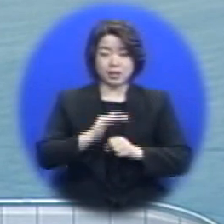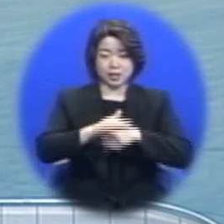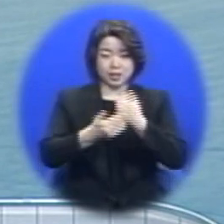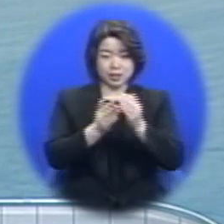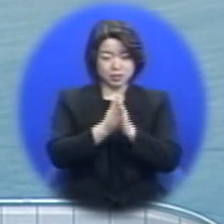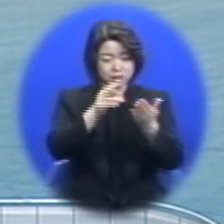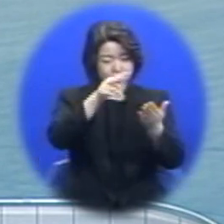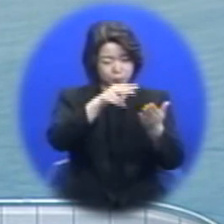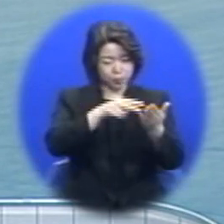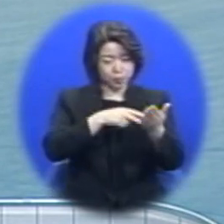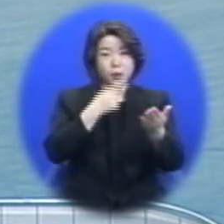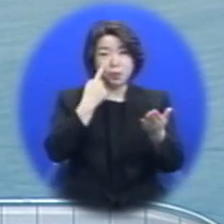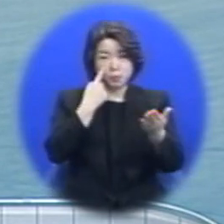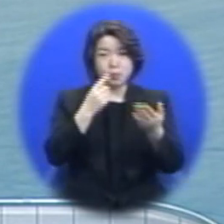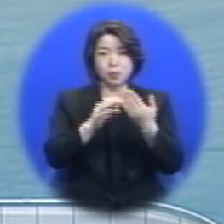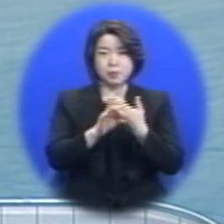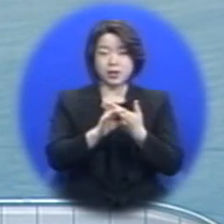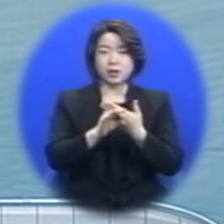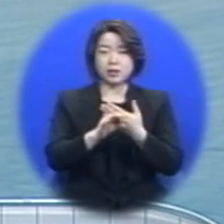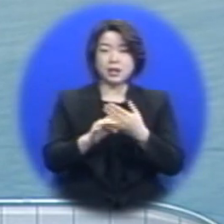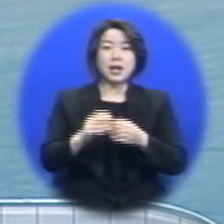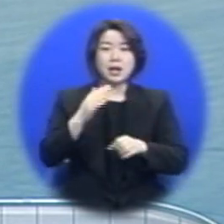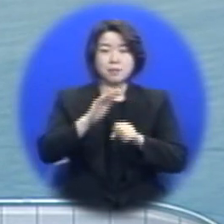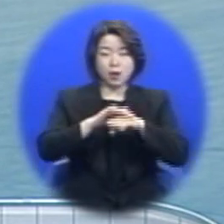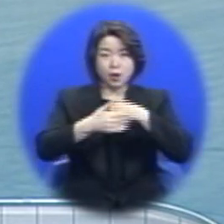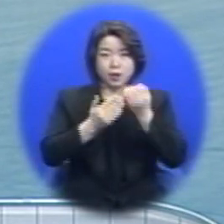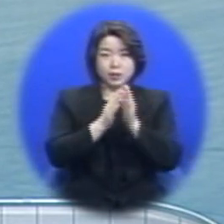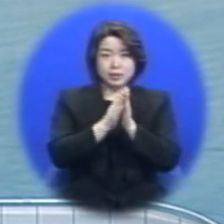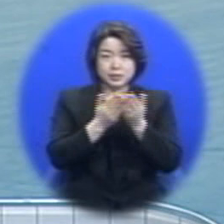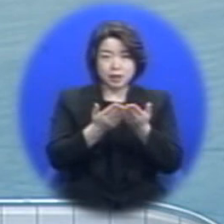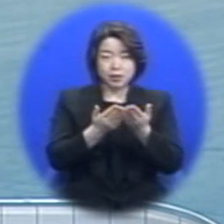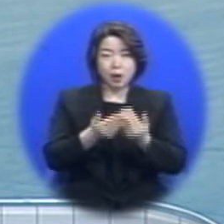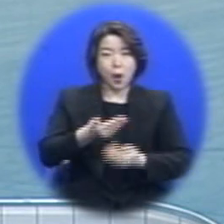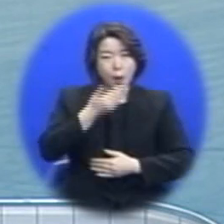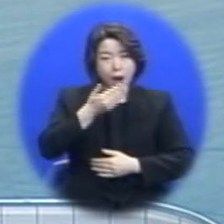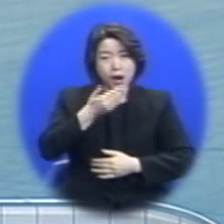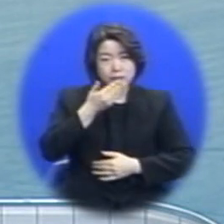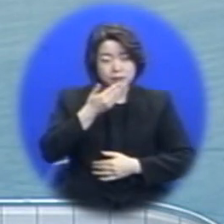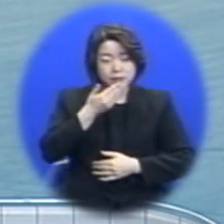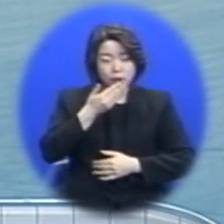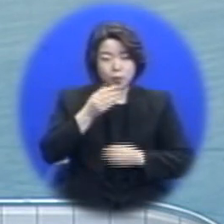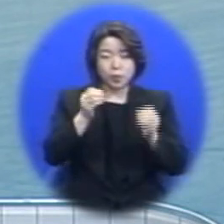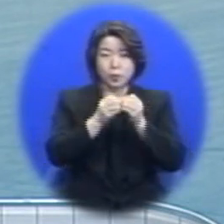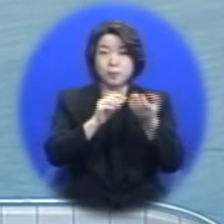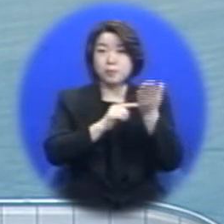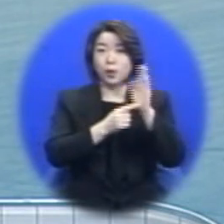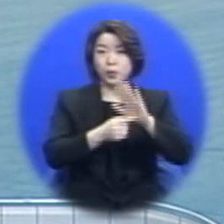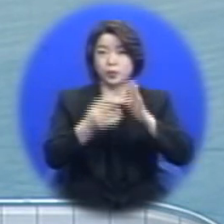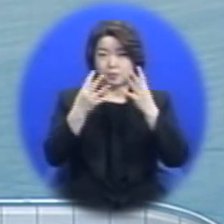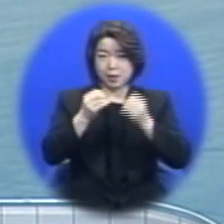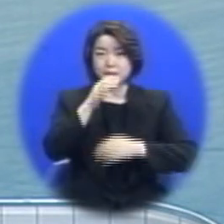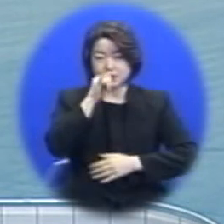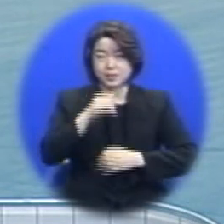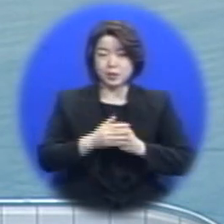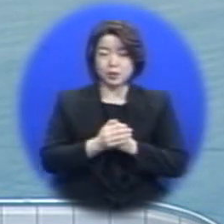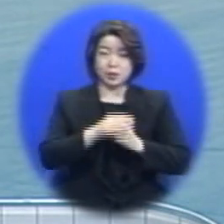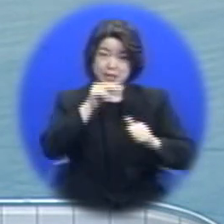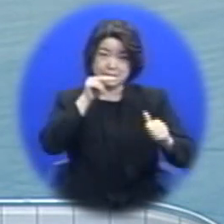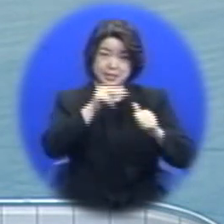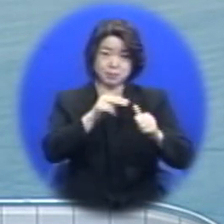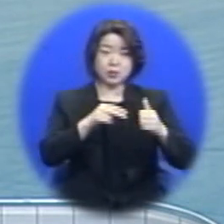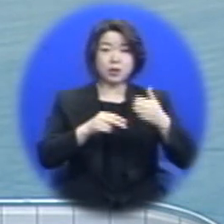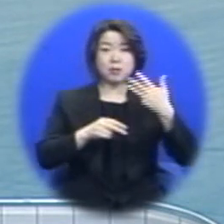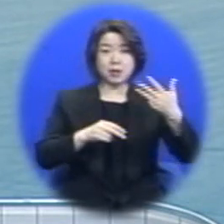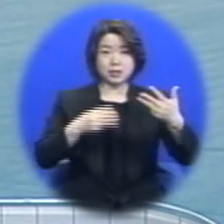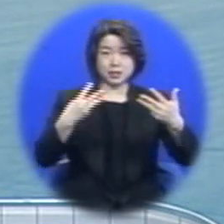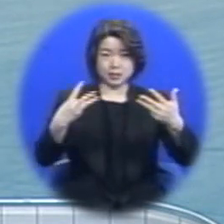읽어보면 성경을 양식이라고 표현한 부분이 많이 나옵니다. 신명기 8장 3절에 보면